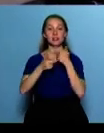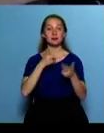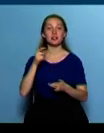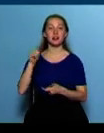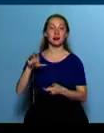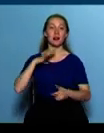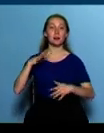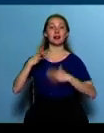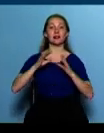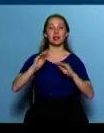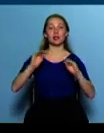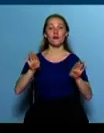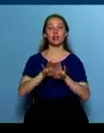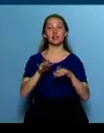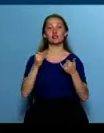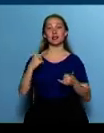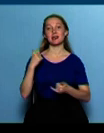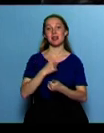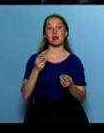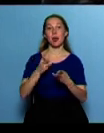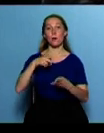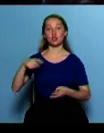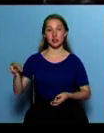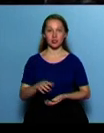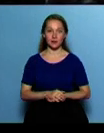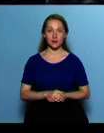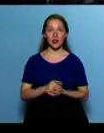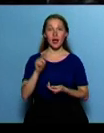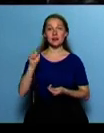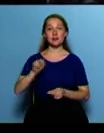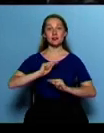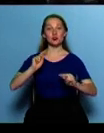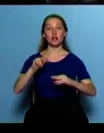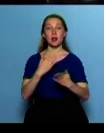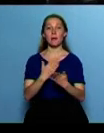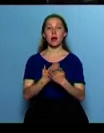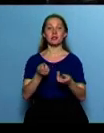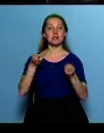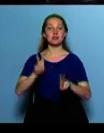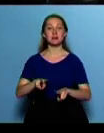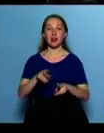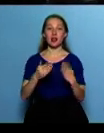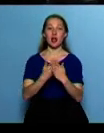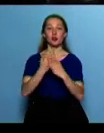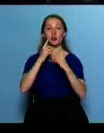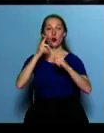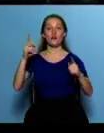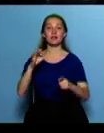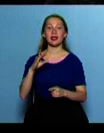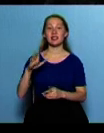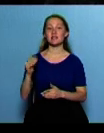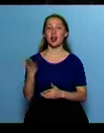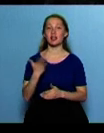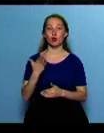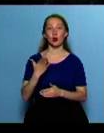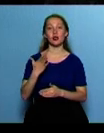проверка и самих пожарных, и техники. В каждом учении мы применяем новые способы и средства, которые на